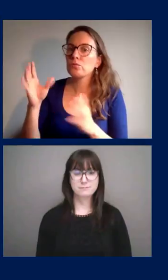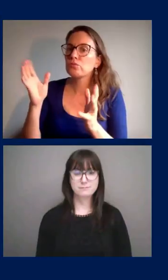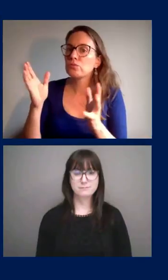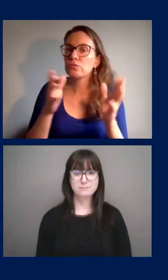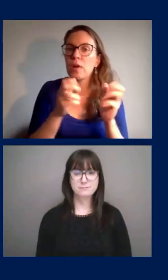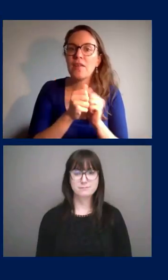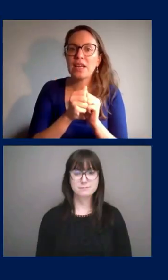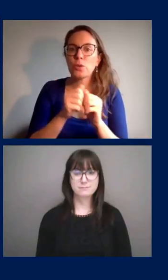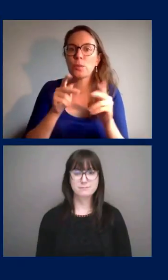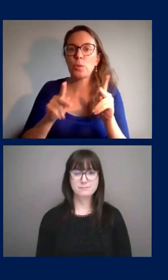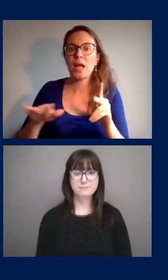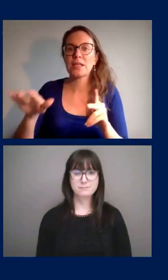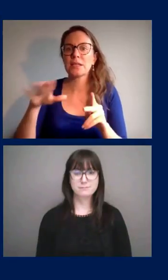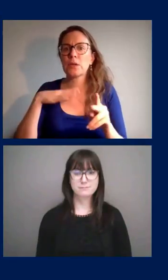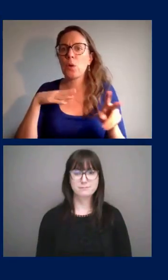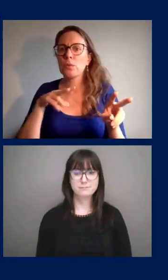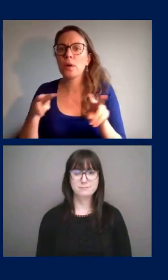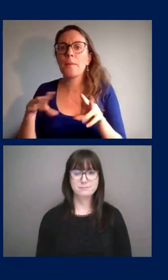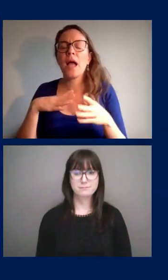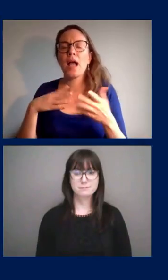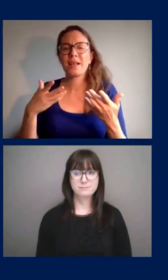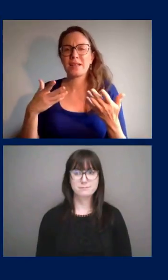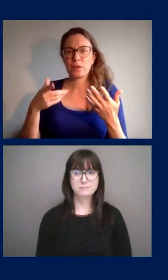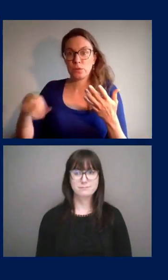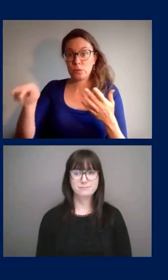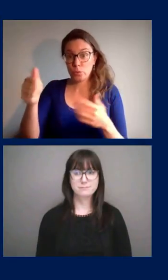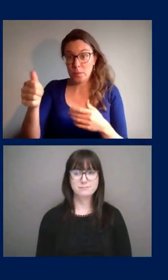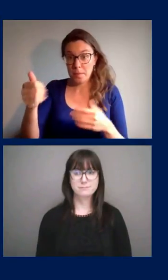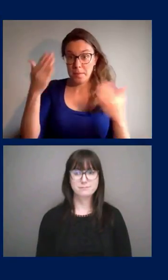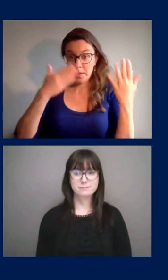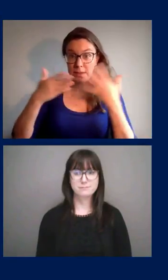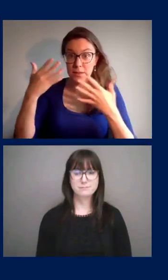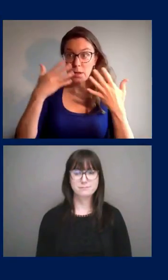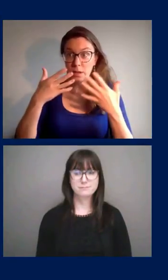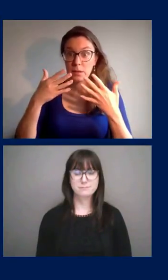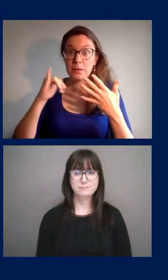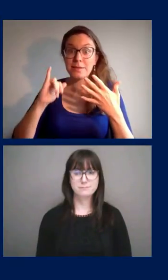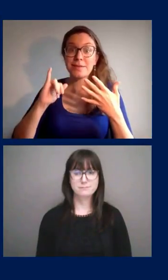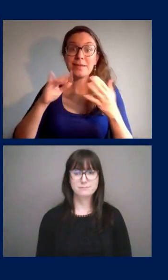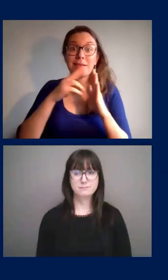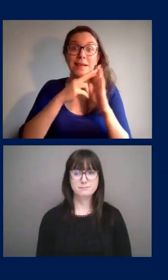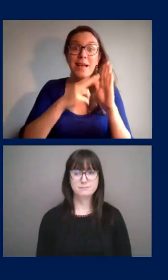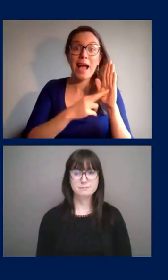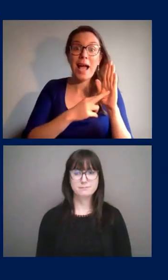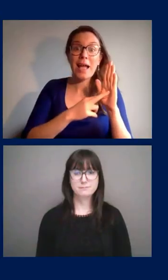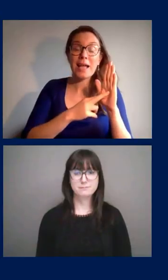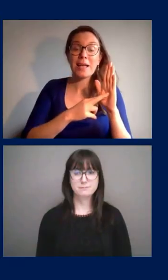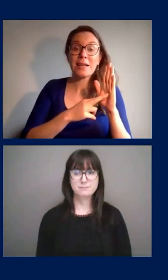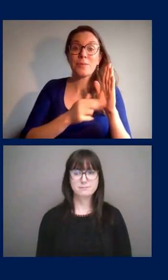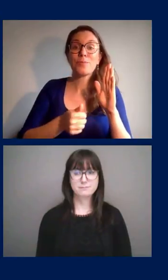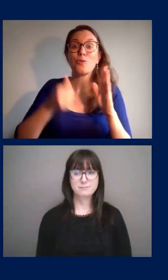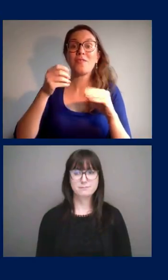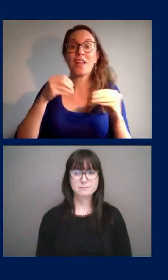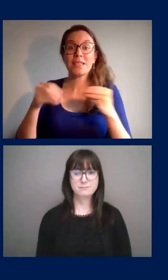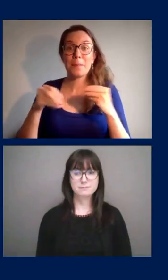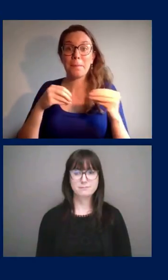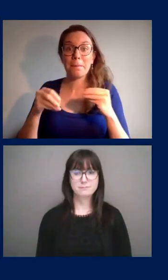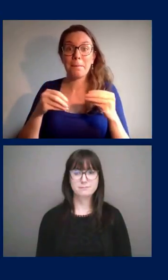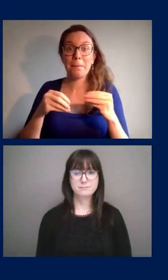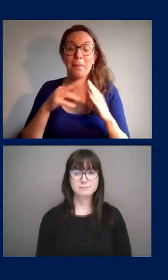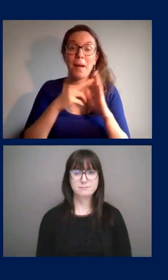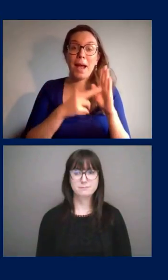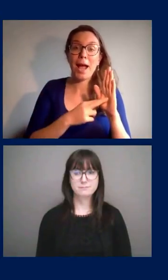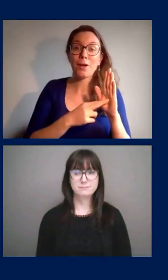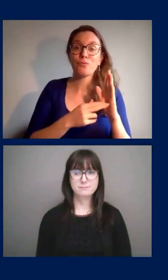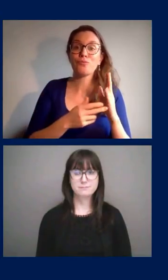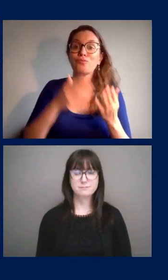mesures restrictives qui sont assouplies et le fait que ça fait bien ça fait à peu près deux mois